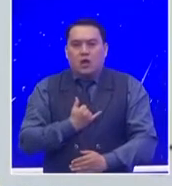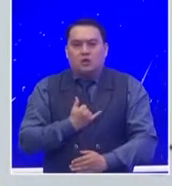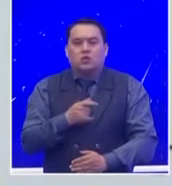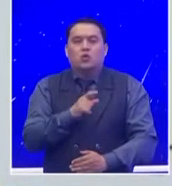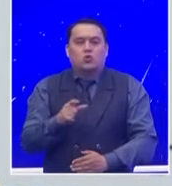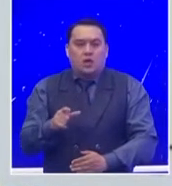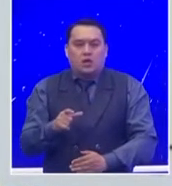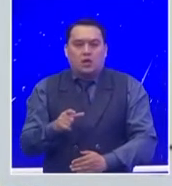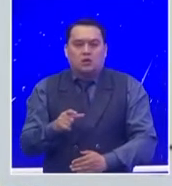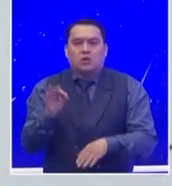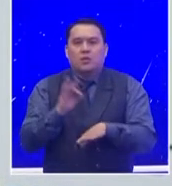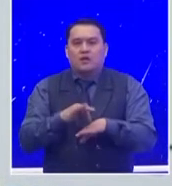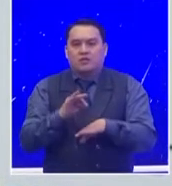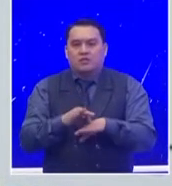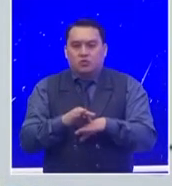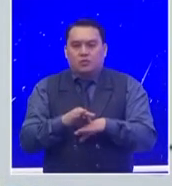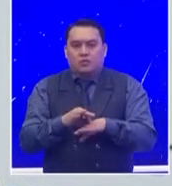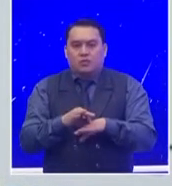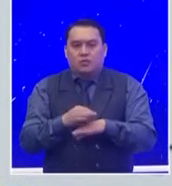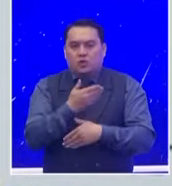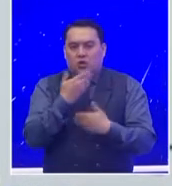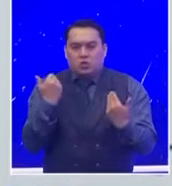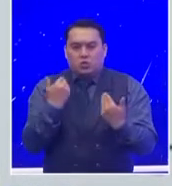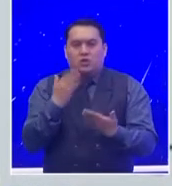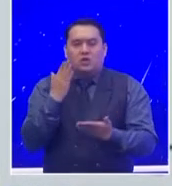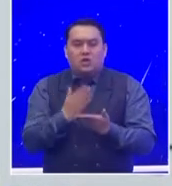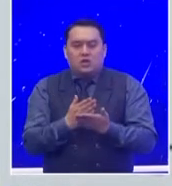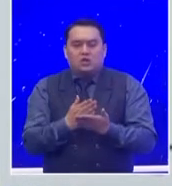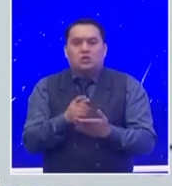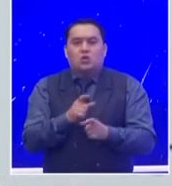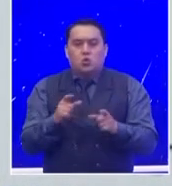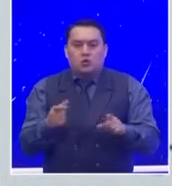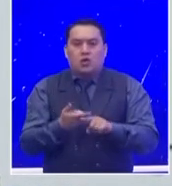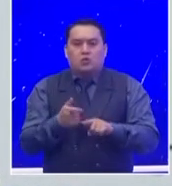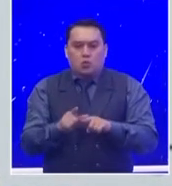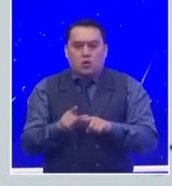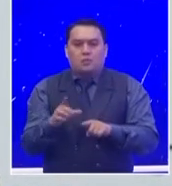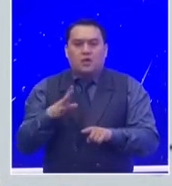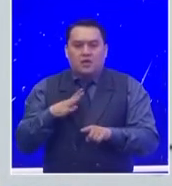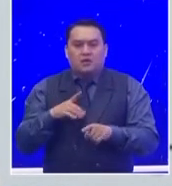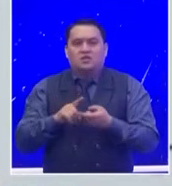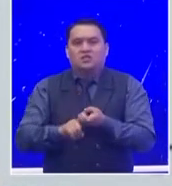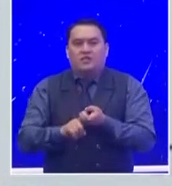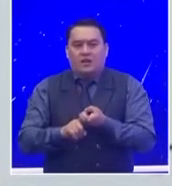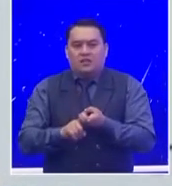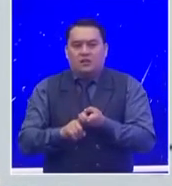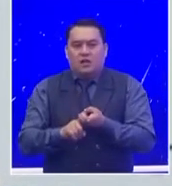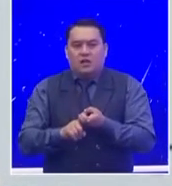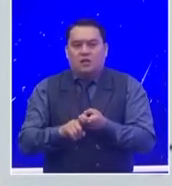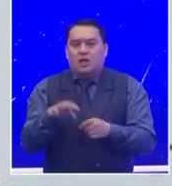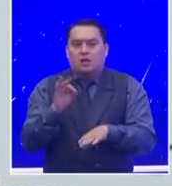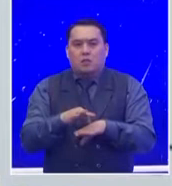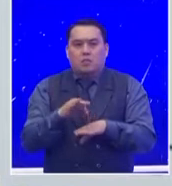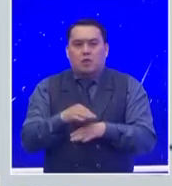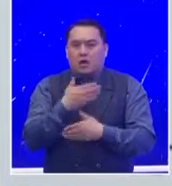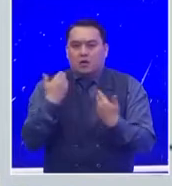людей, заболевших коронавирусом, нет. Есть пациенты, которые были в контакте. Это не больные люди,